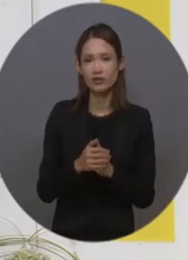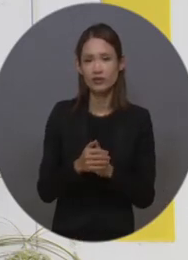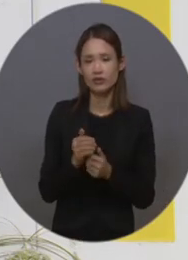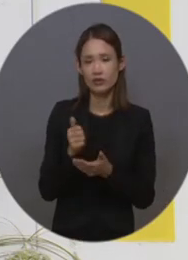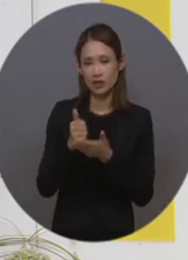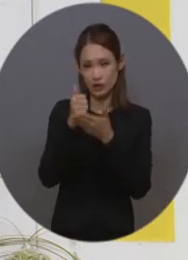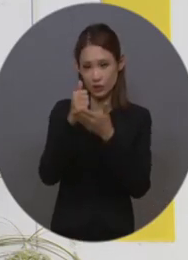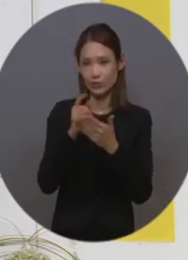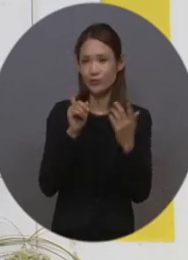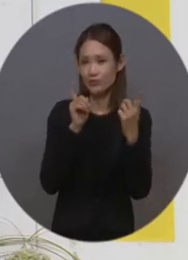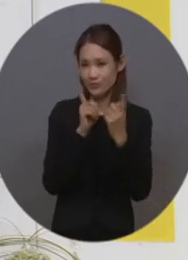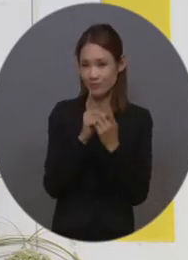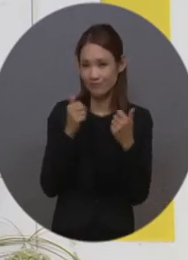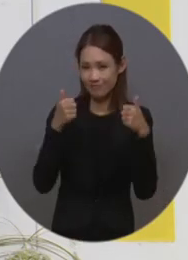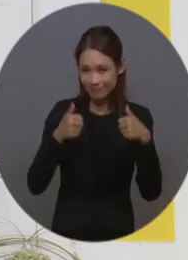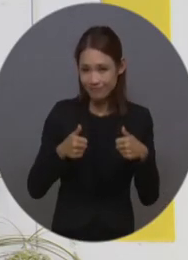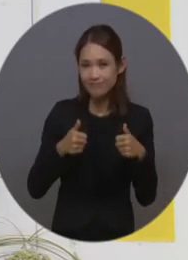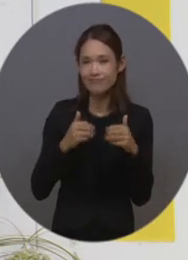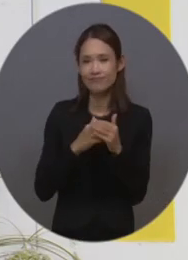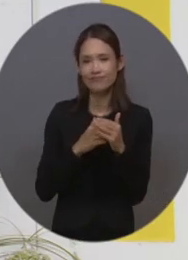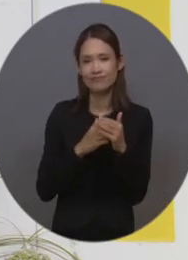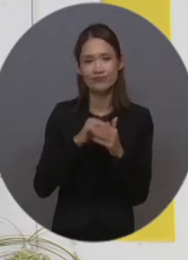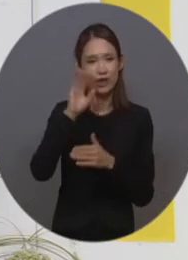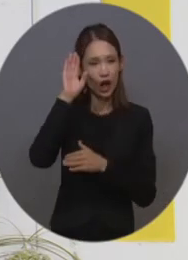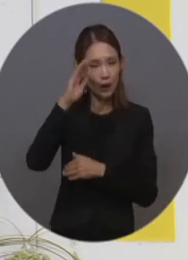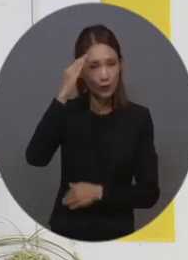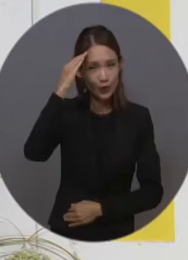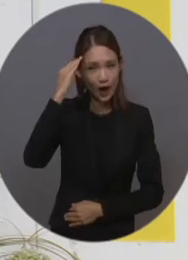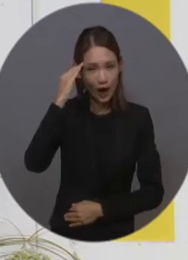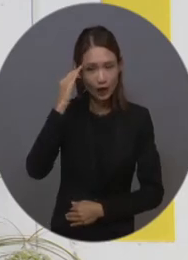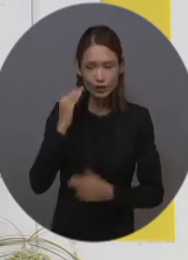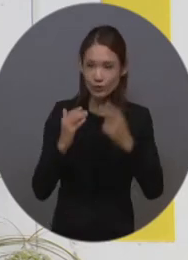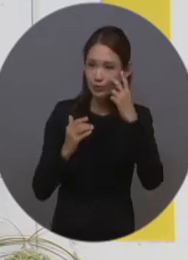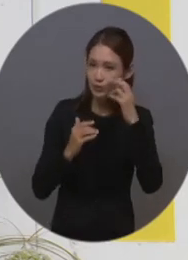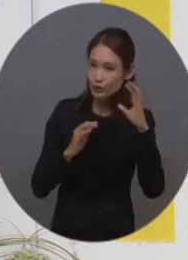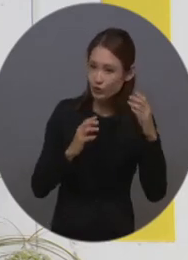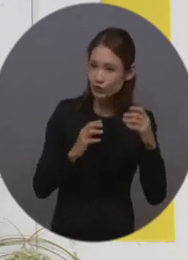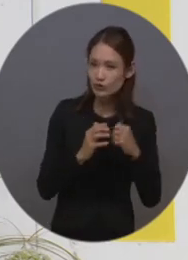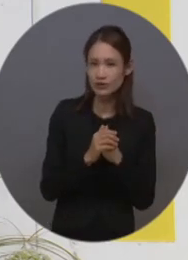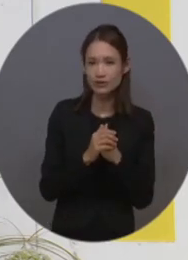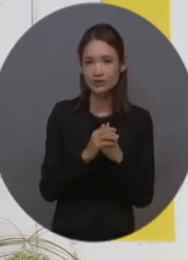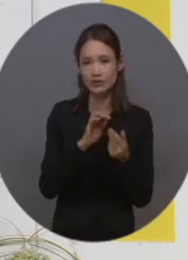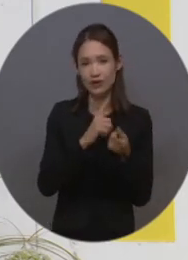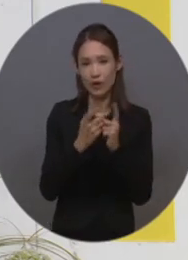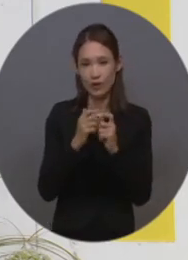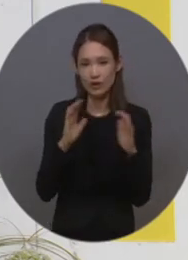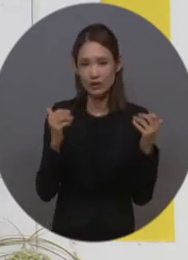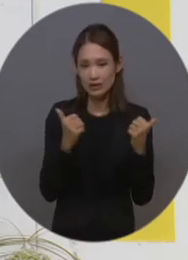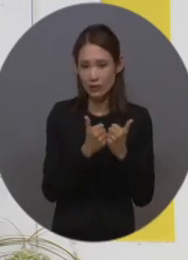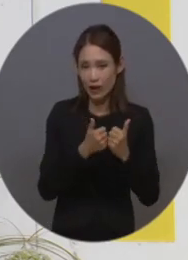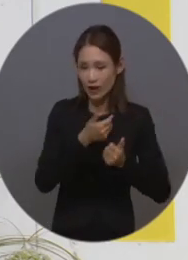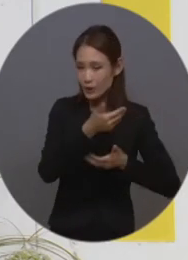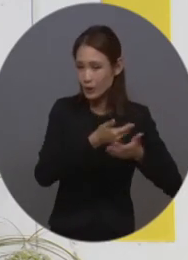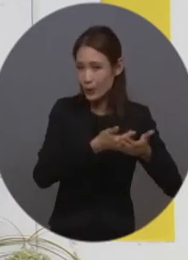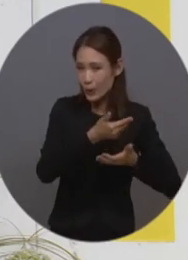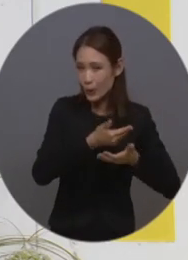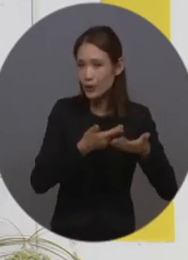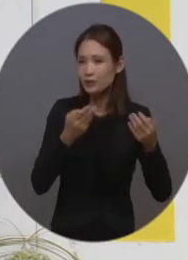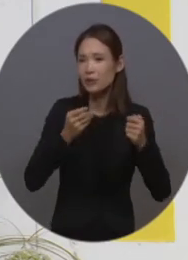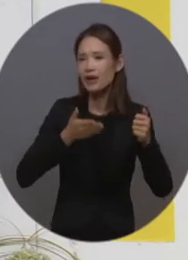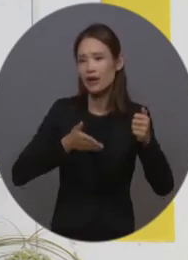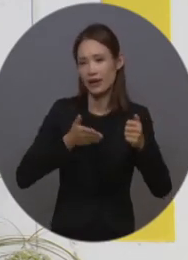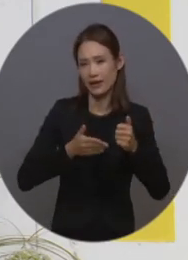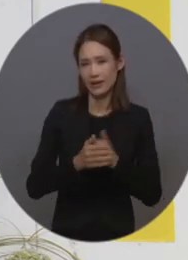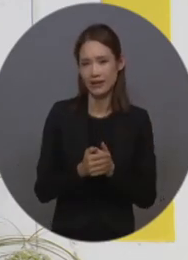그분을 만나서 인사를 하고 네. 앞으로 한국과 미국 간의 의회 교류를 많이 하자. 네. 이제 서로